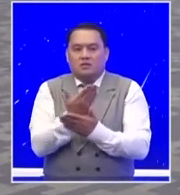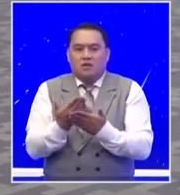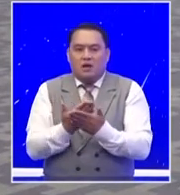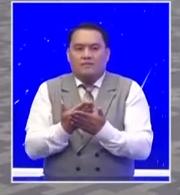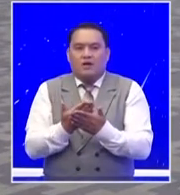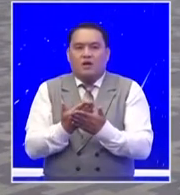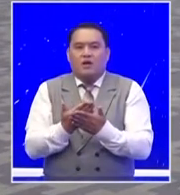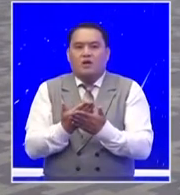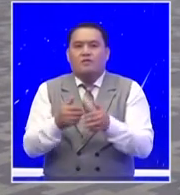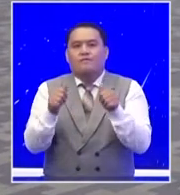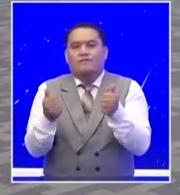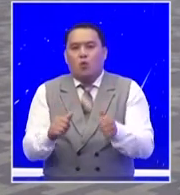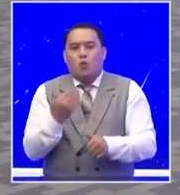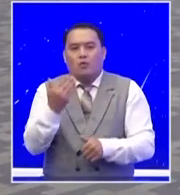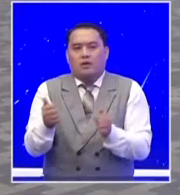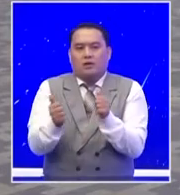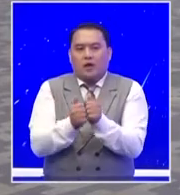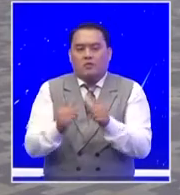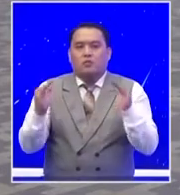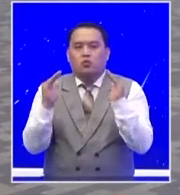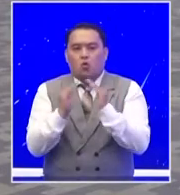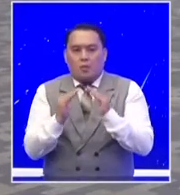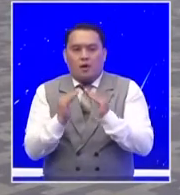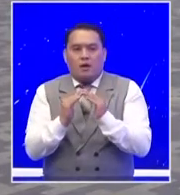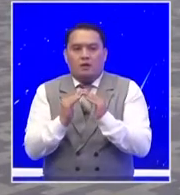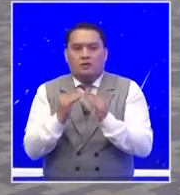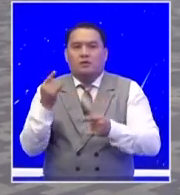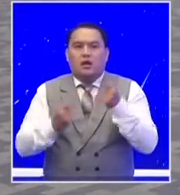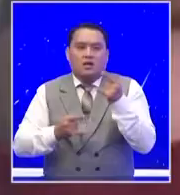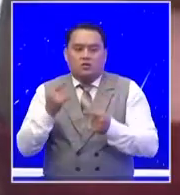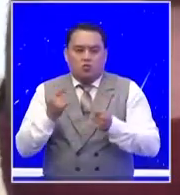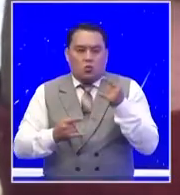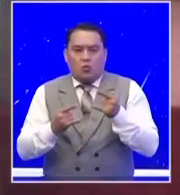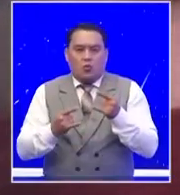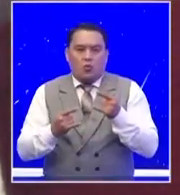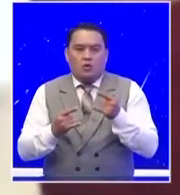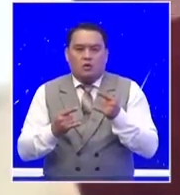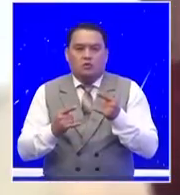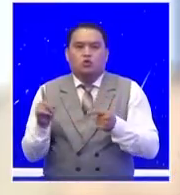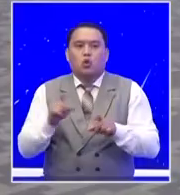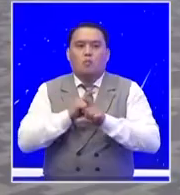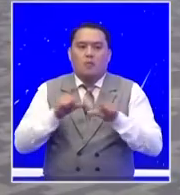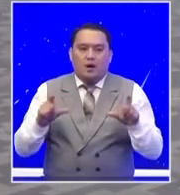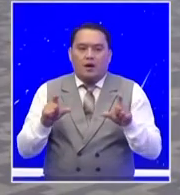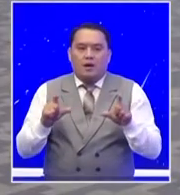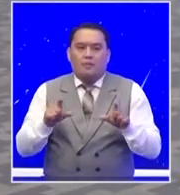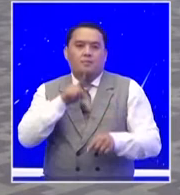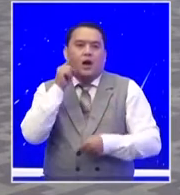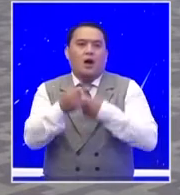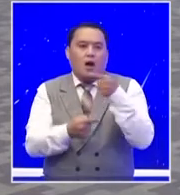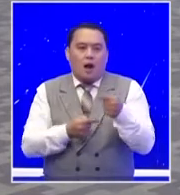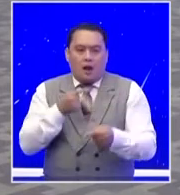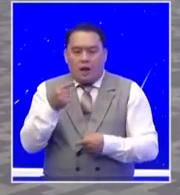мурал Бейсена Абаевича именно рядом с зданием телекомпании ЖТСУ, чтобы нынешнее